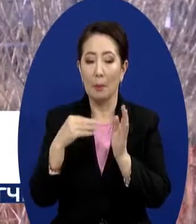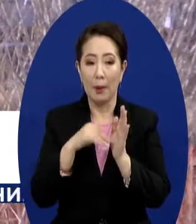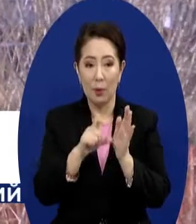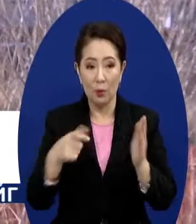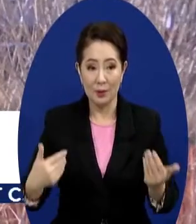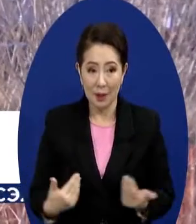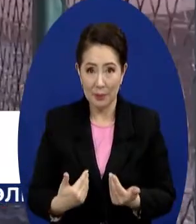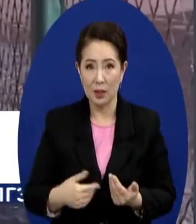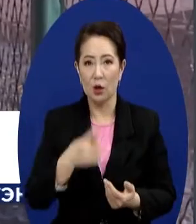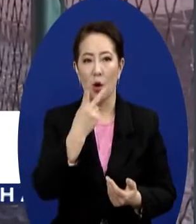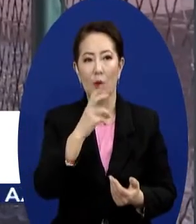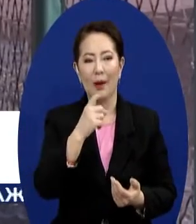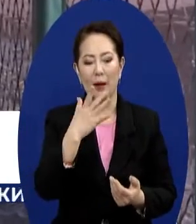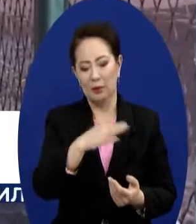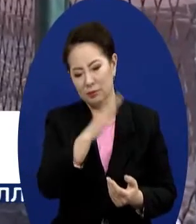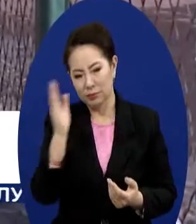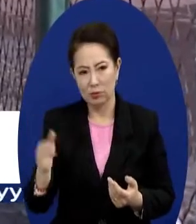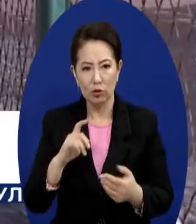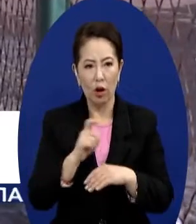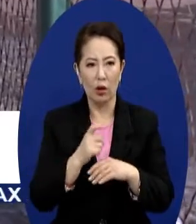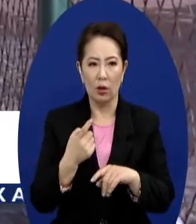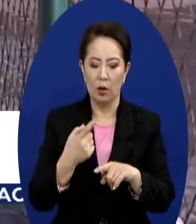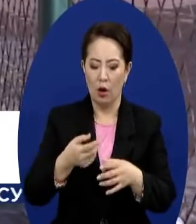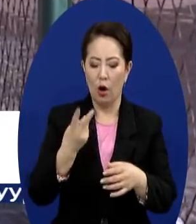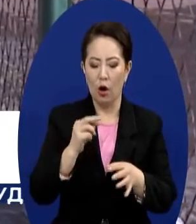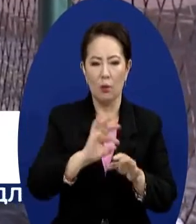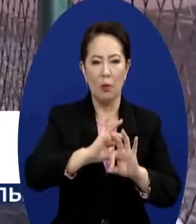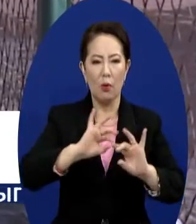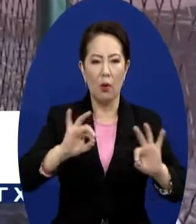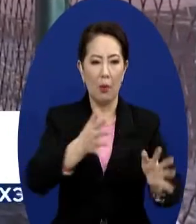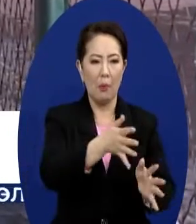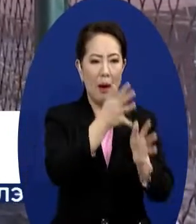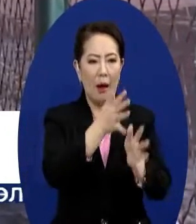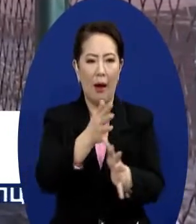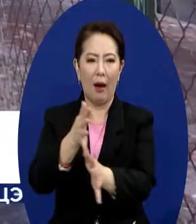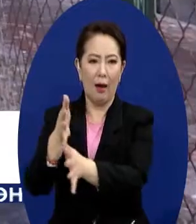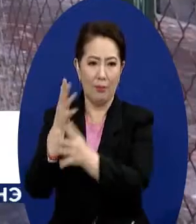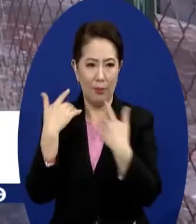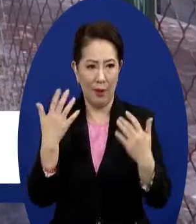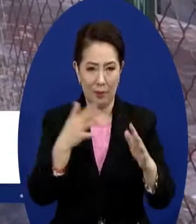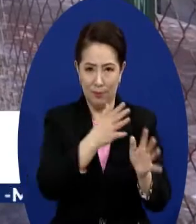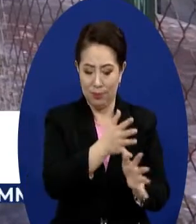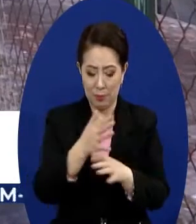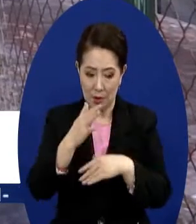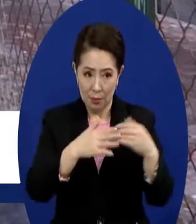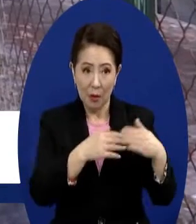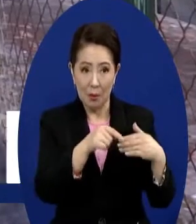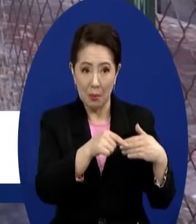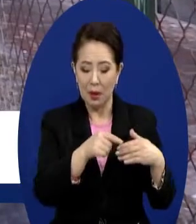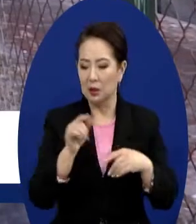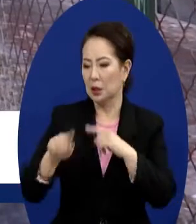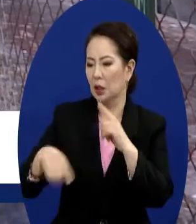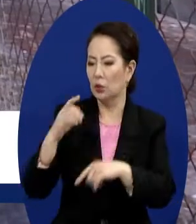амтай 2015 оноос хойш энэ хороонд 20 орчим хотхон хороолол шинээр баригджээ. Харин орон сууцны барилга барихаас илүүтэй